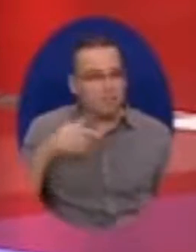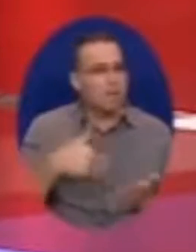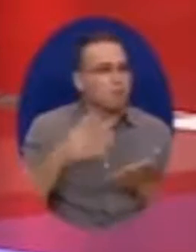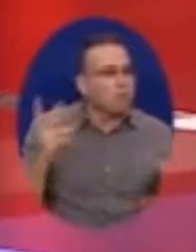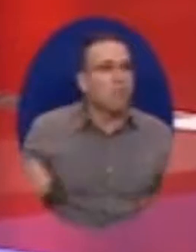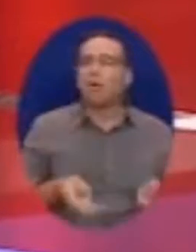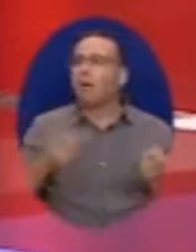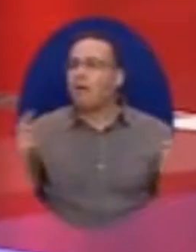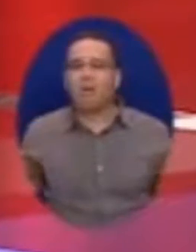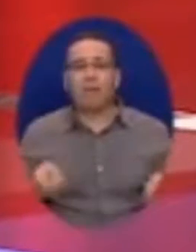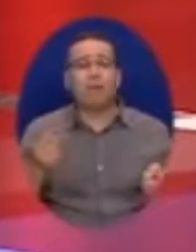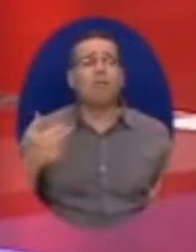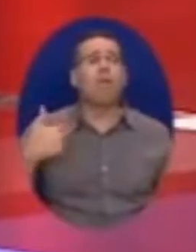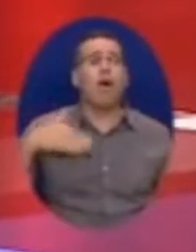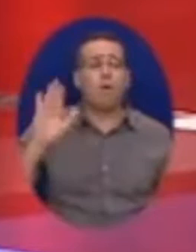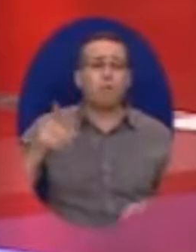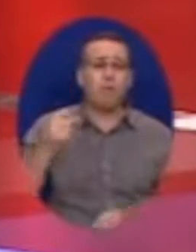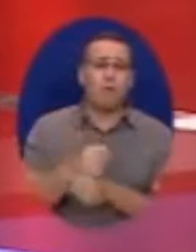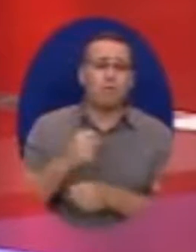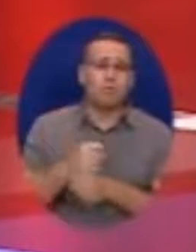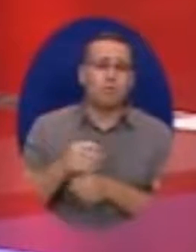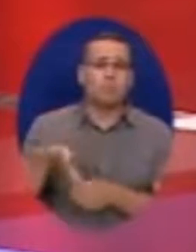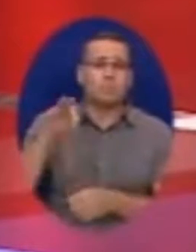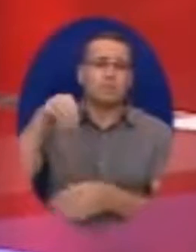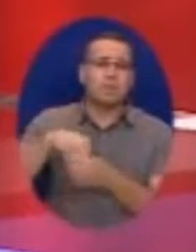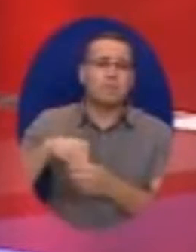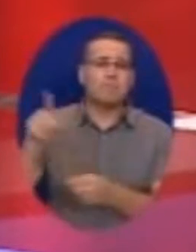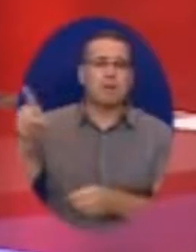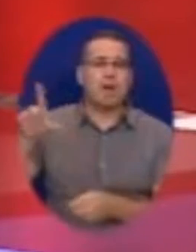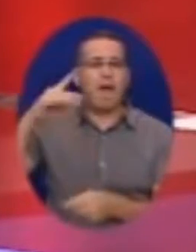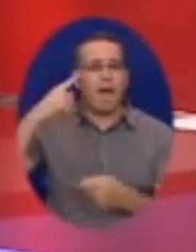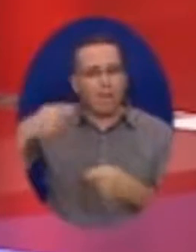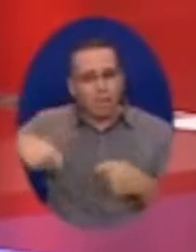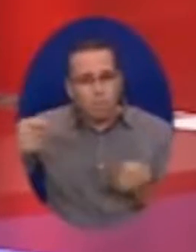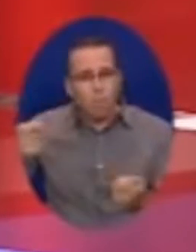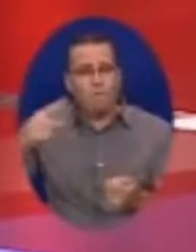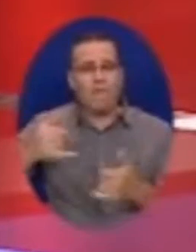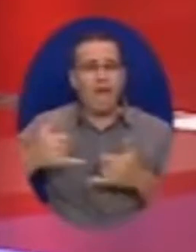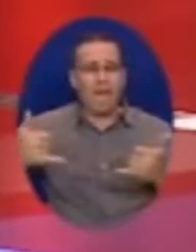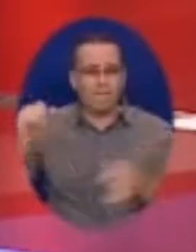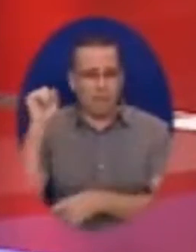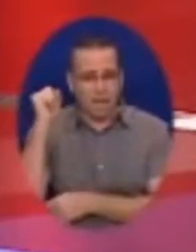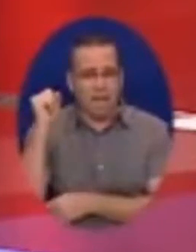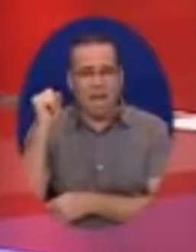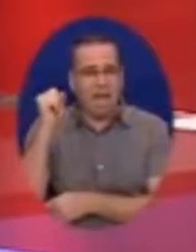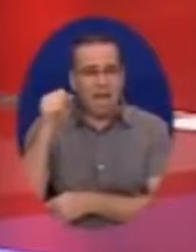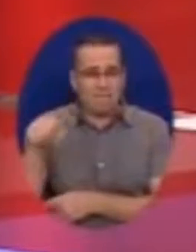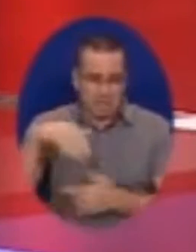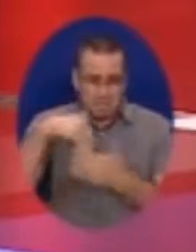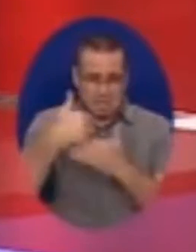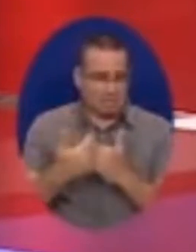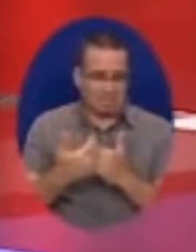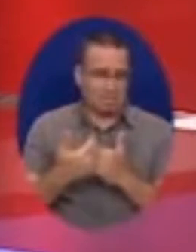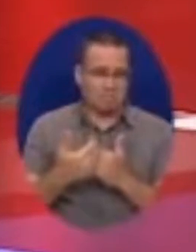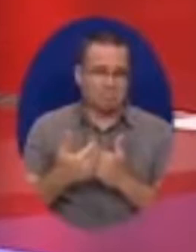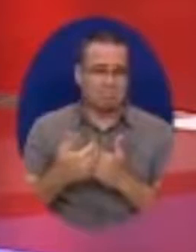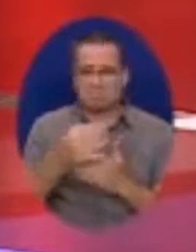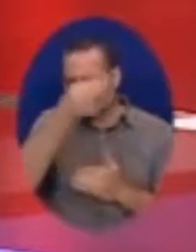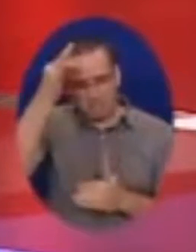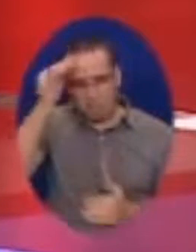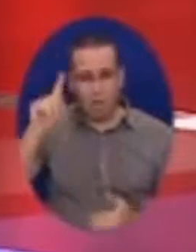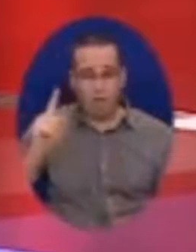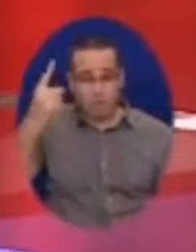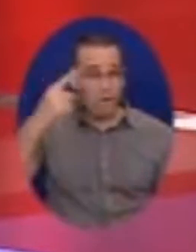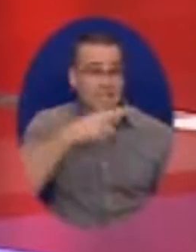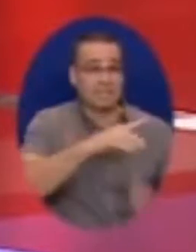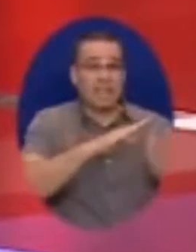עבודה, בעיקר בתחומי החינוך והרווחה, אף שהסיכוי שלהן למצוא שם פרנסה הולמת אינו גדול. מרכז מעשה, השייך לקרן רש"י,